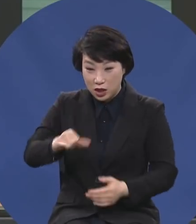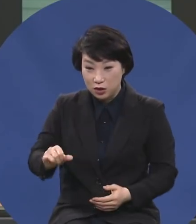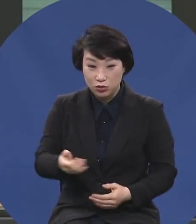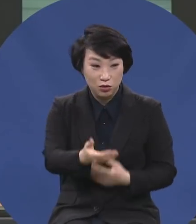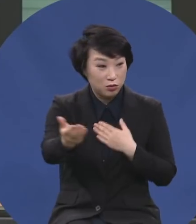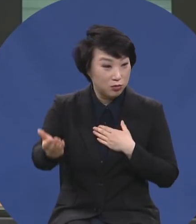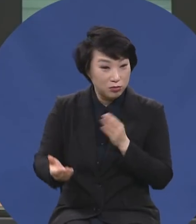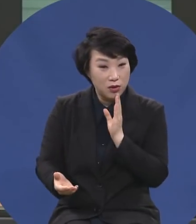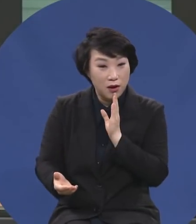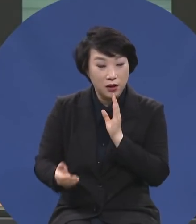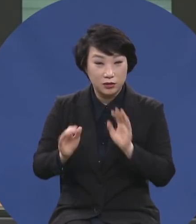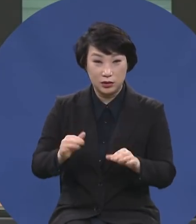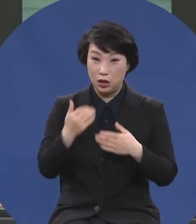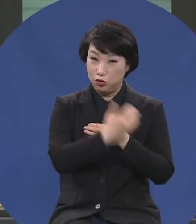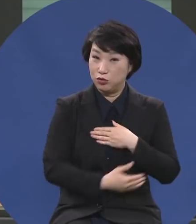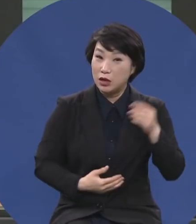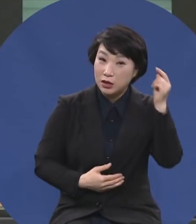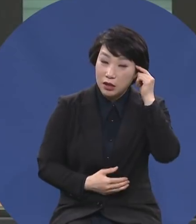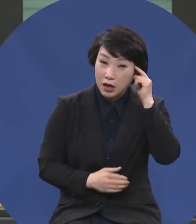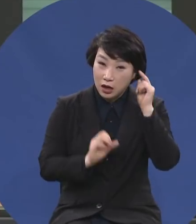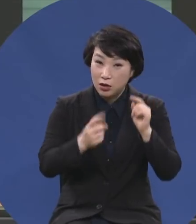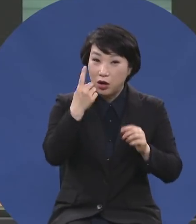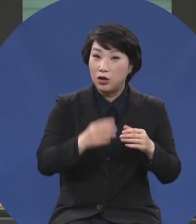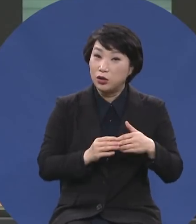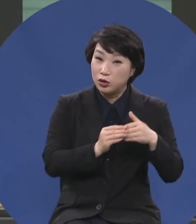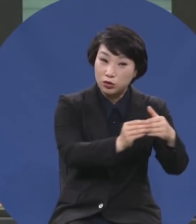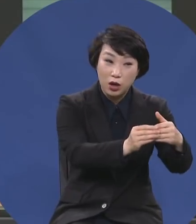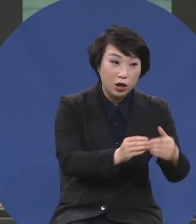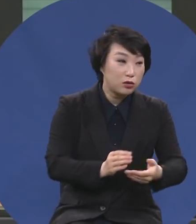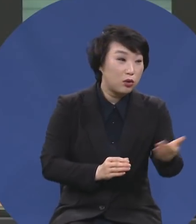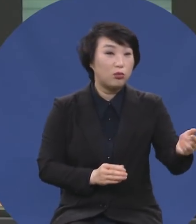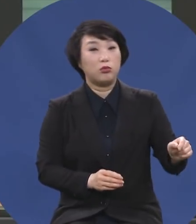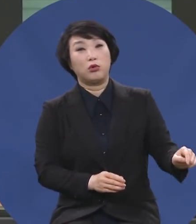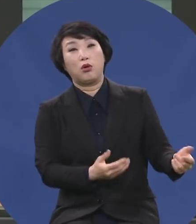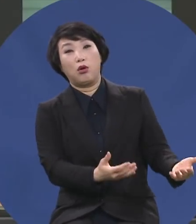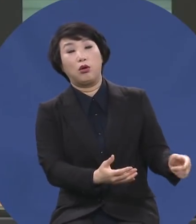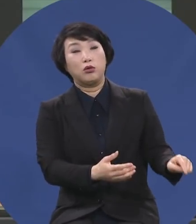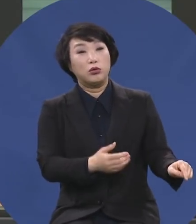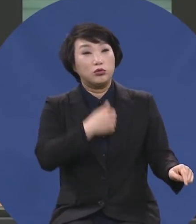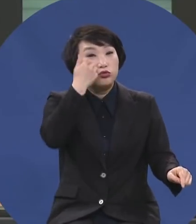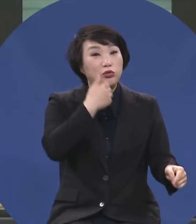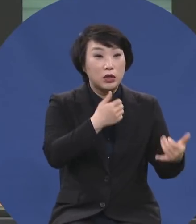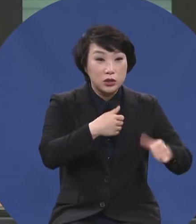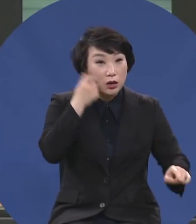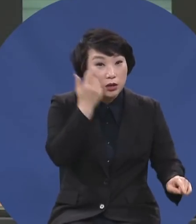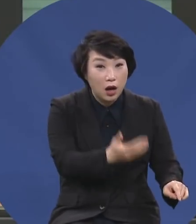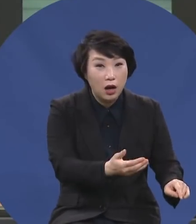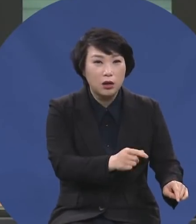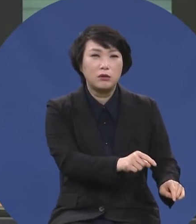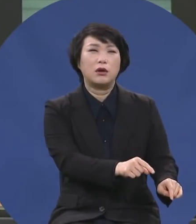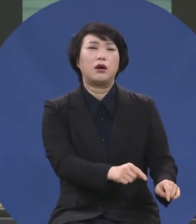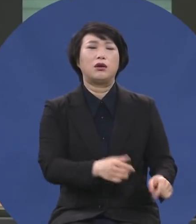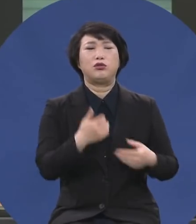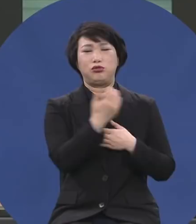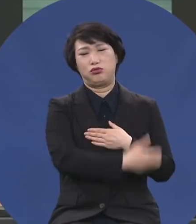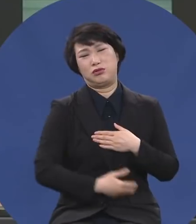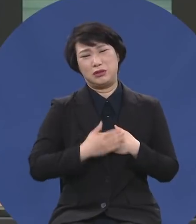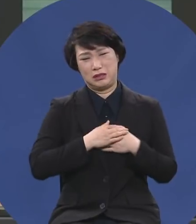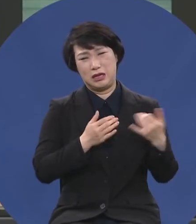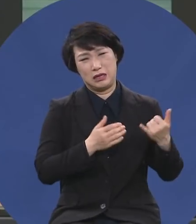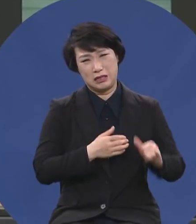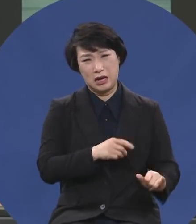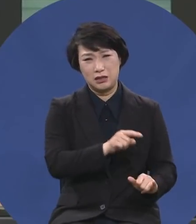아들인데, 육신의 생각으로 인도함을 받는 자는 누구 자식이요? 예, 육신의